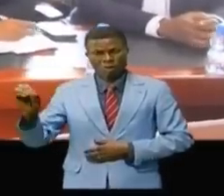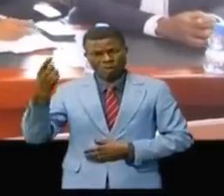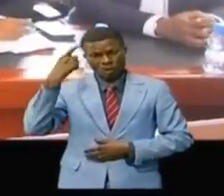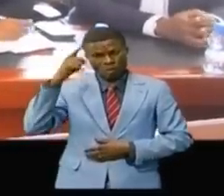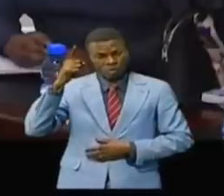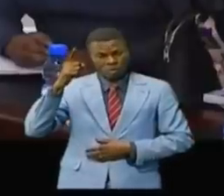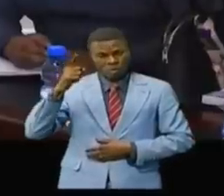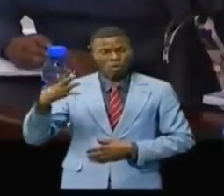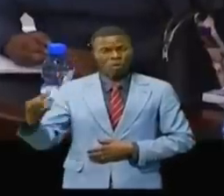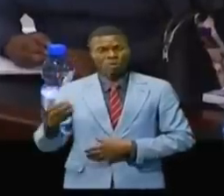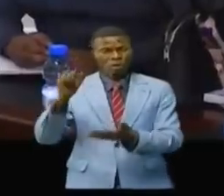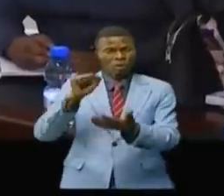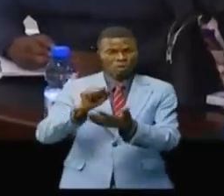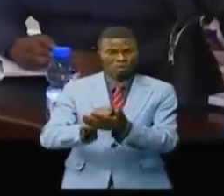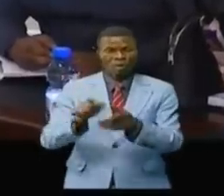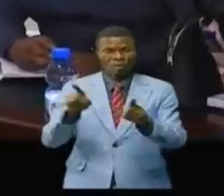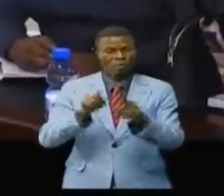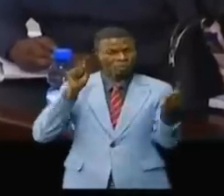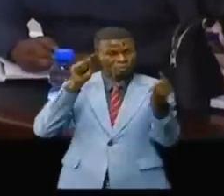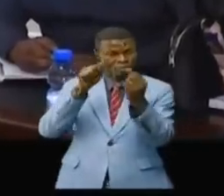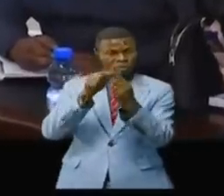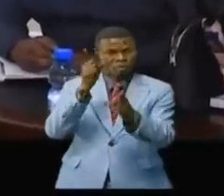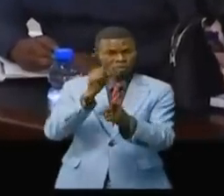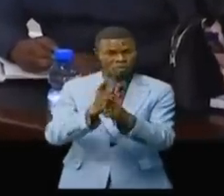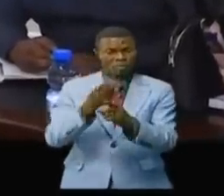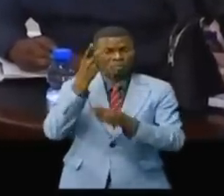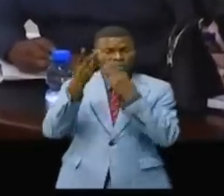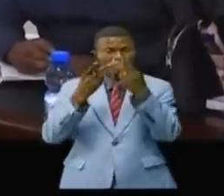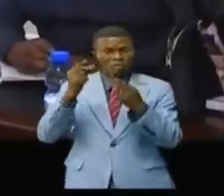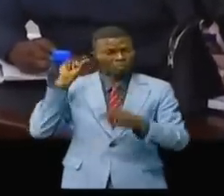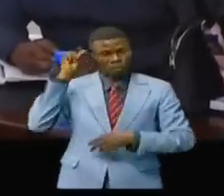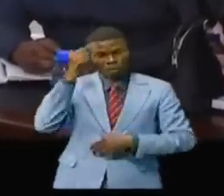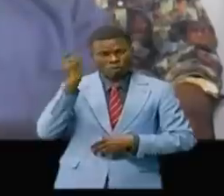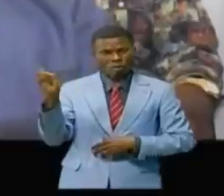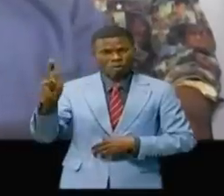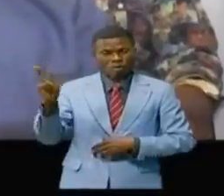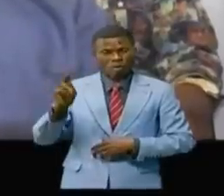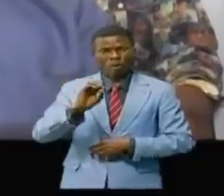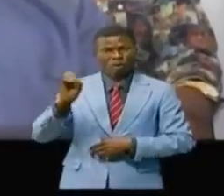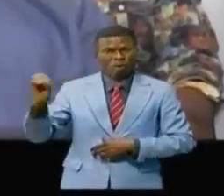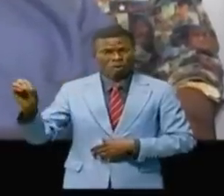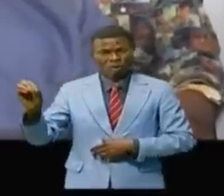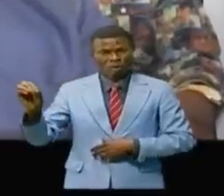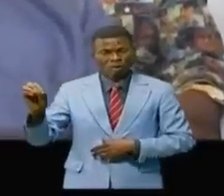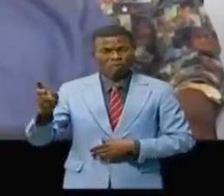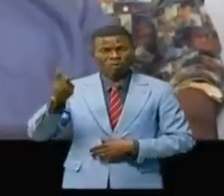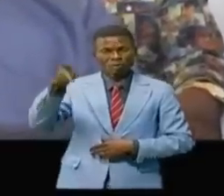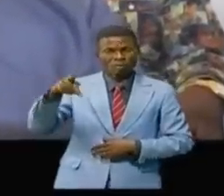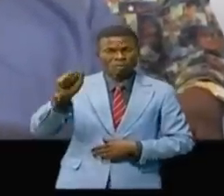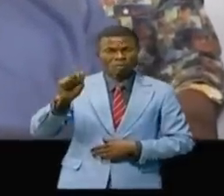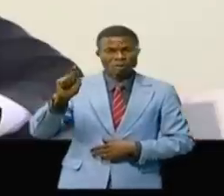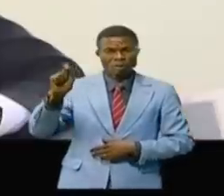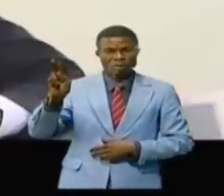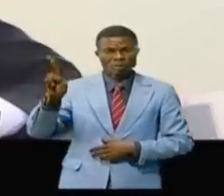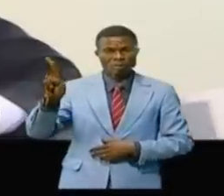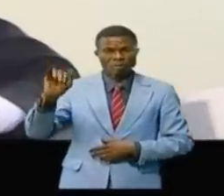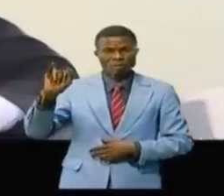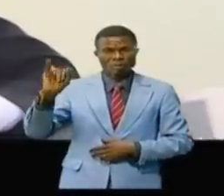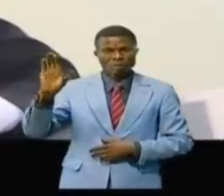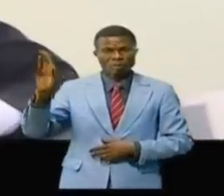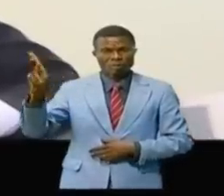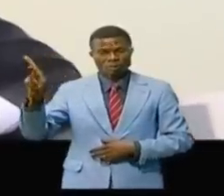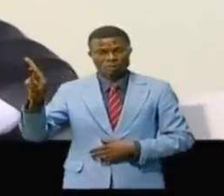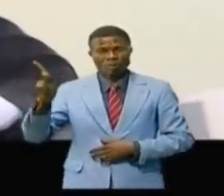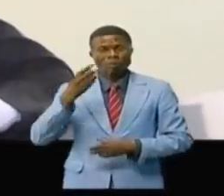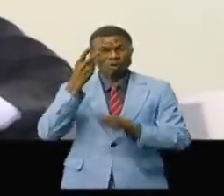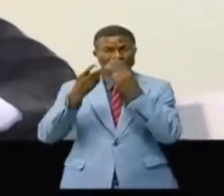s'en approprier, tel a été l'objectif de la visite du gouverneur du Kasaï oriental, Patrick Kabeyama-Tchabidi, qui a rendu visite à